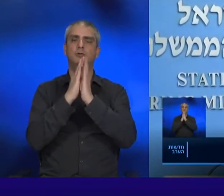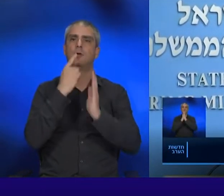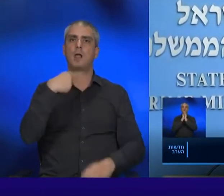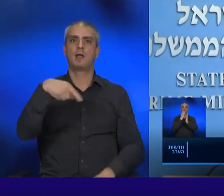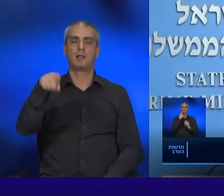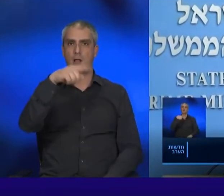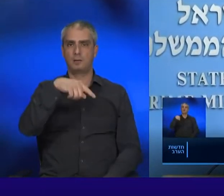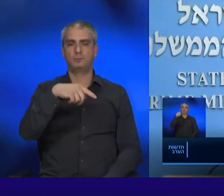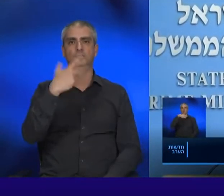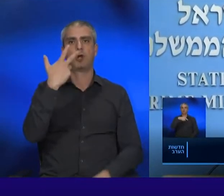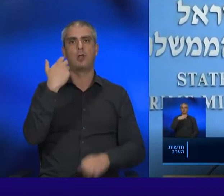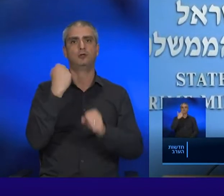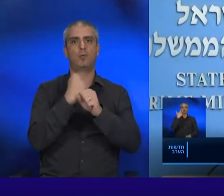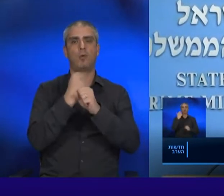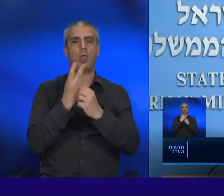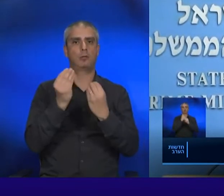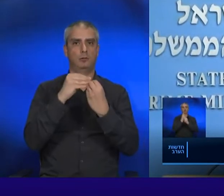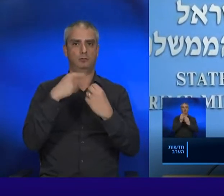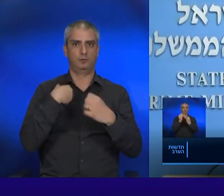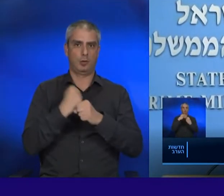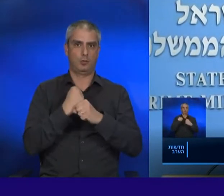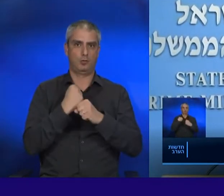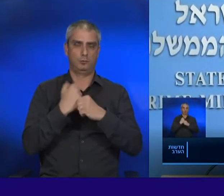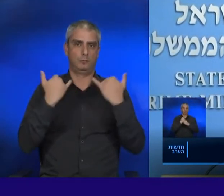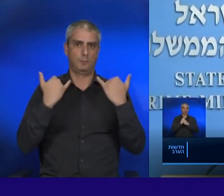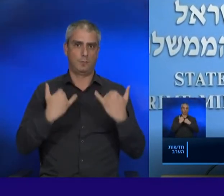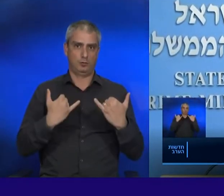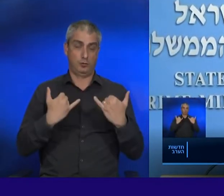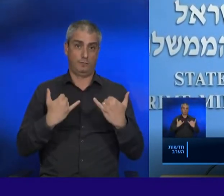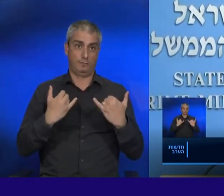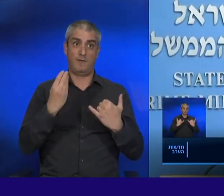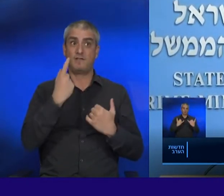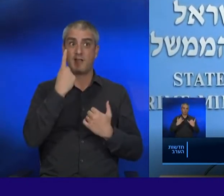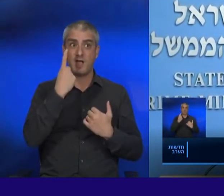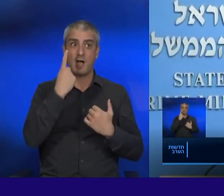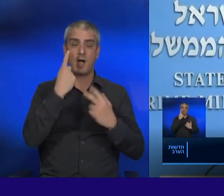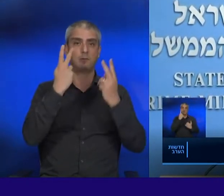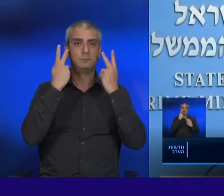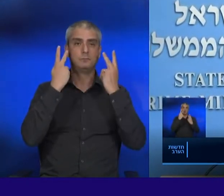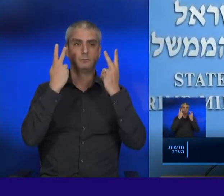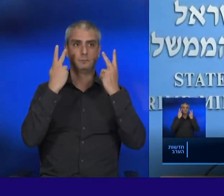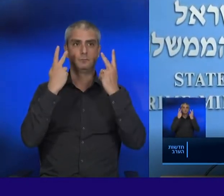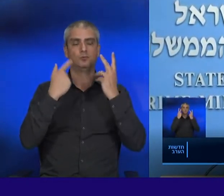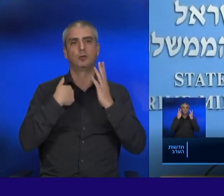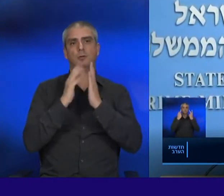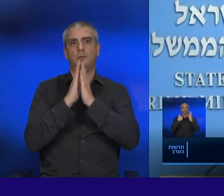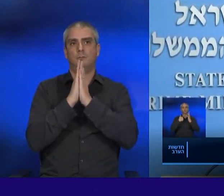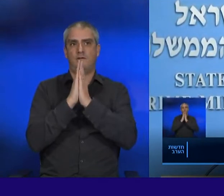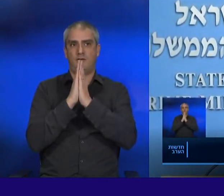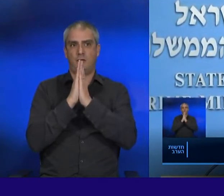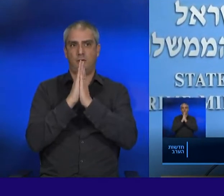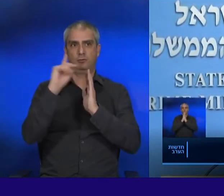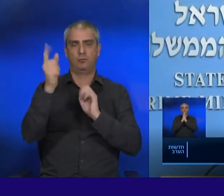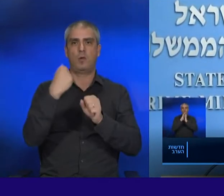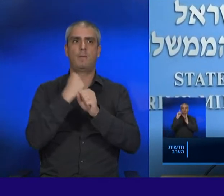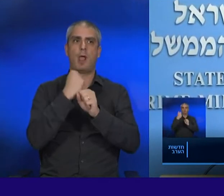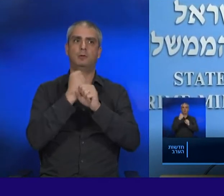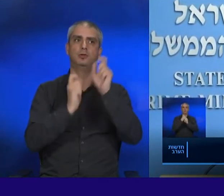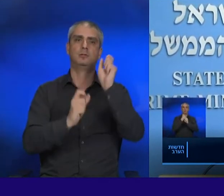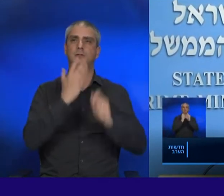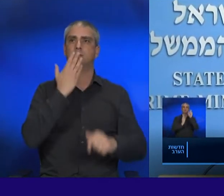שלוש פעולות נוספות שאנחנו נוקטים, ודבר אחד יסודי, שאני מבקש מכם לעשות, אזרחי